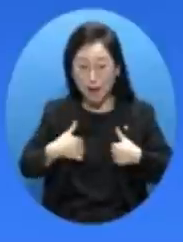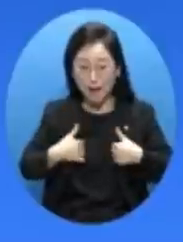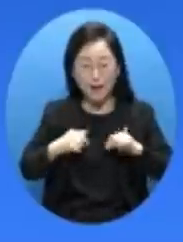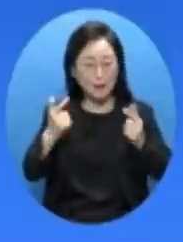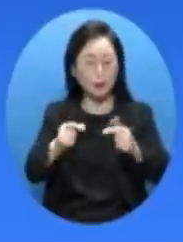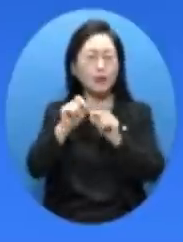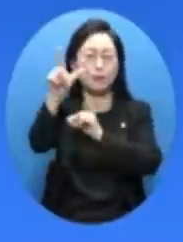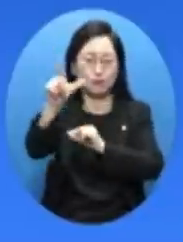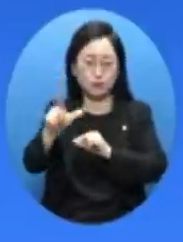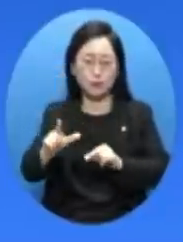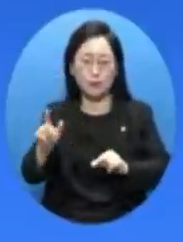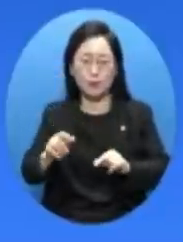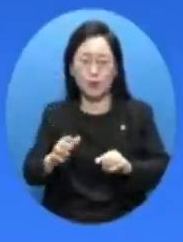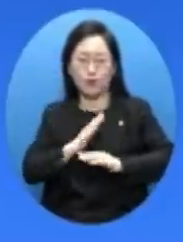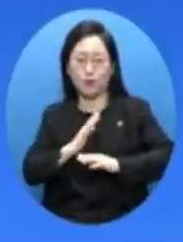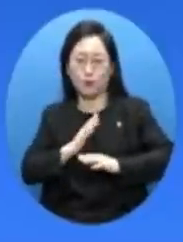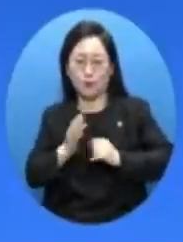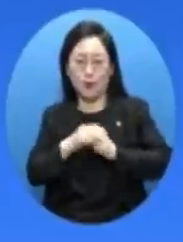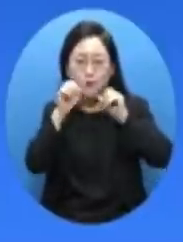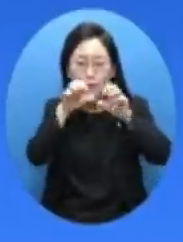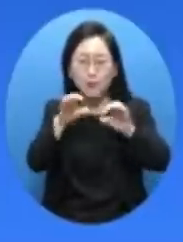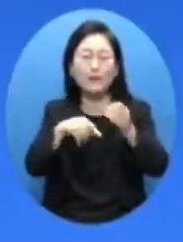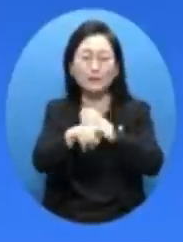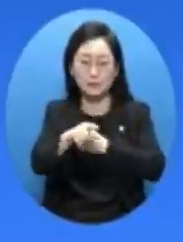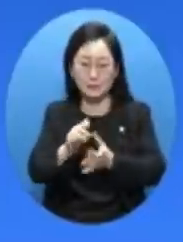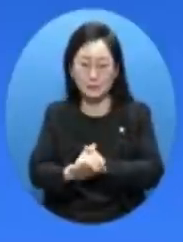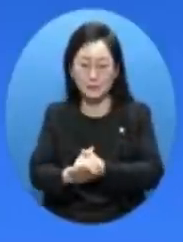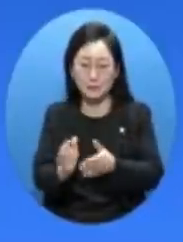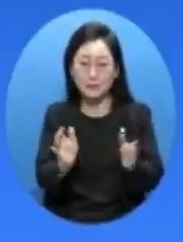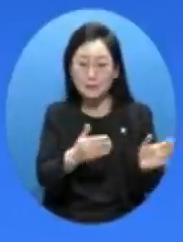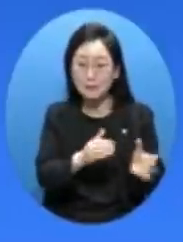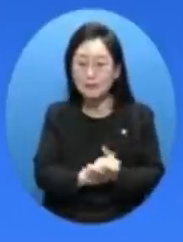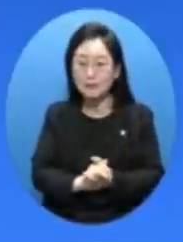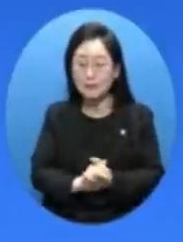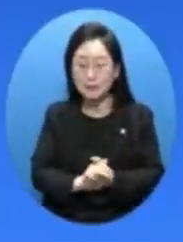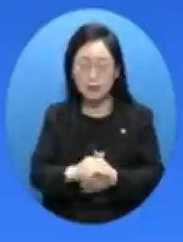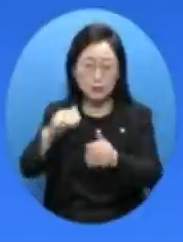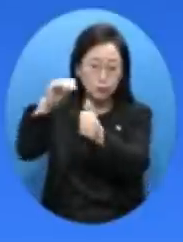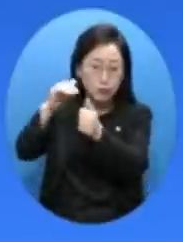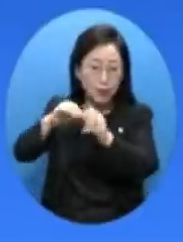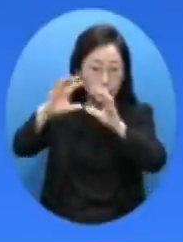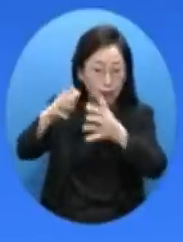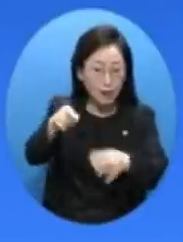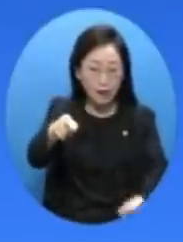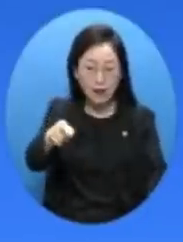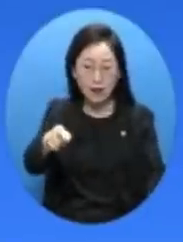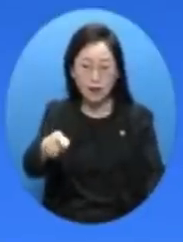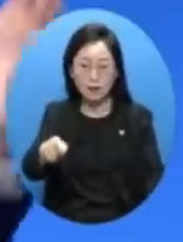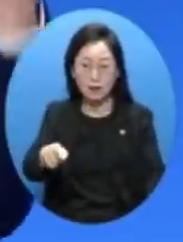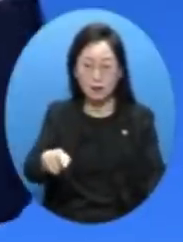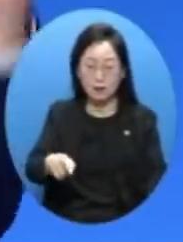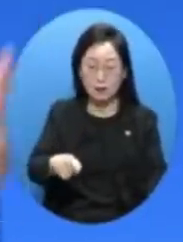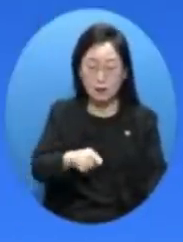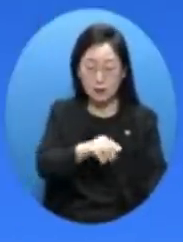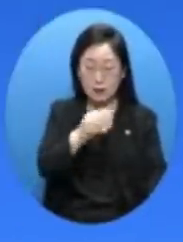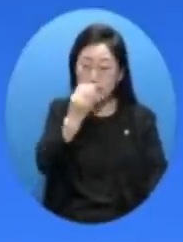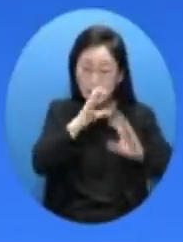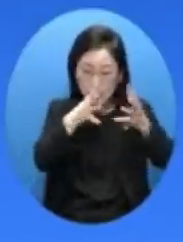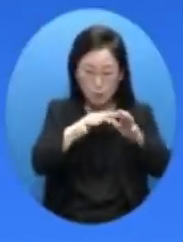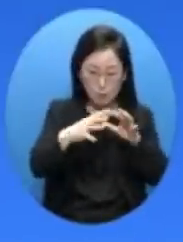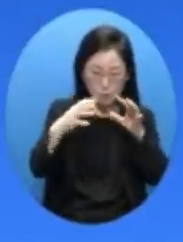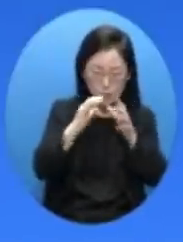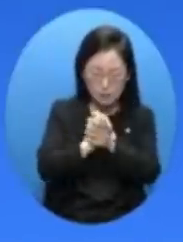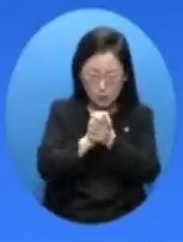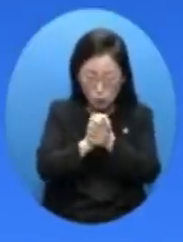무서워서 짖습니다. 그래서 이 블레셋 군사들이 기도하니까 두려워서 저들을 공격해